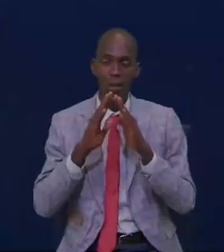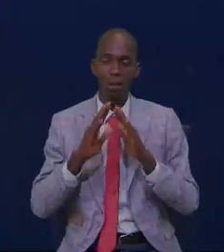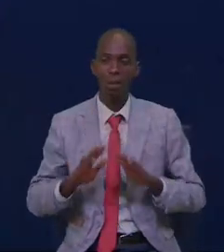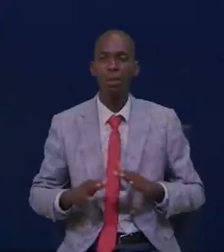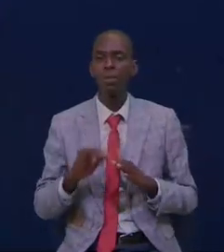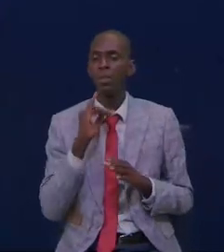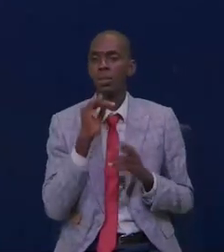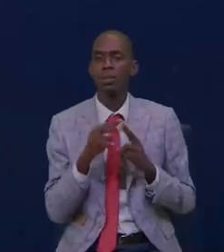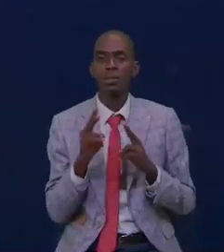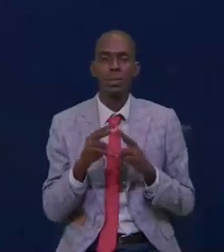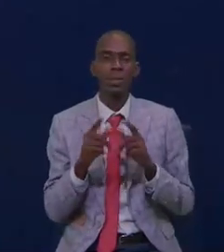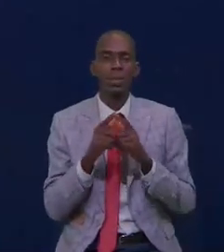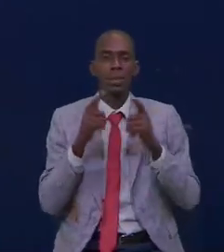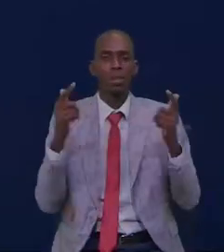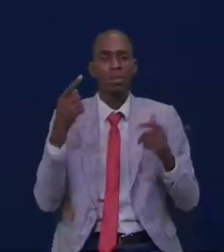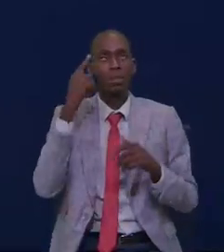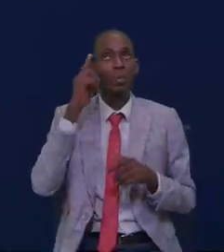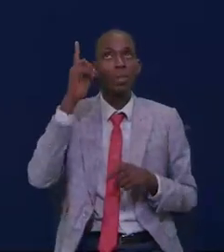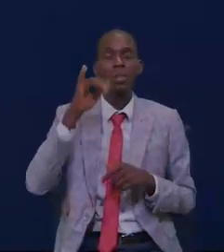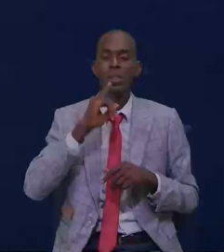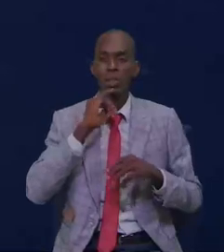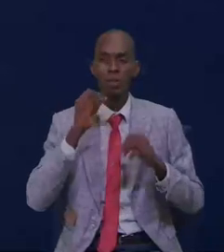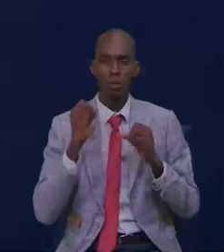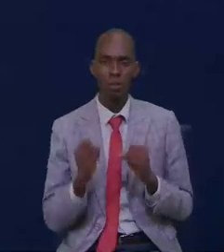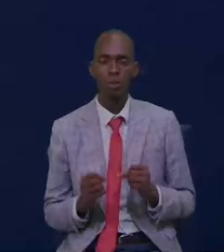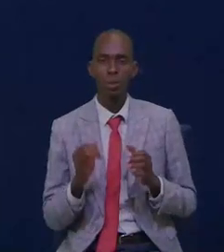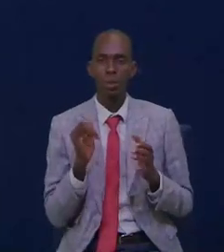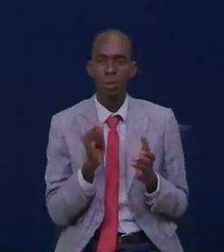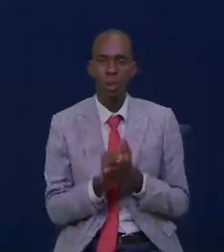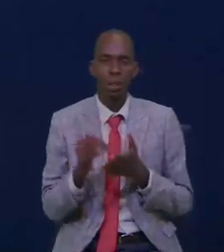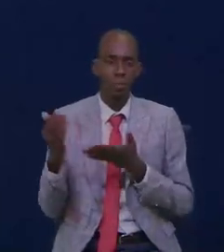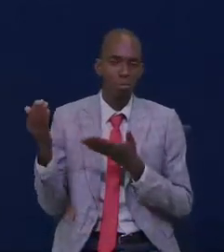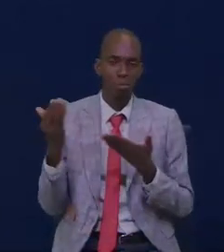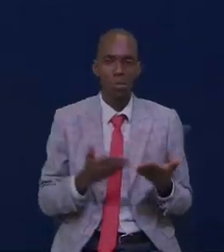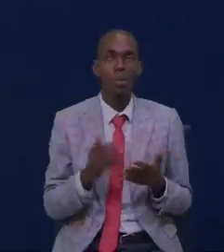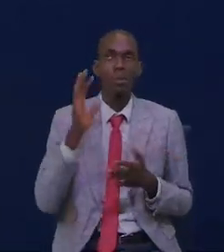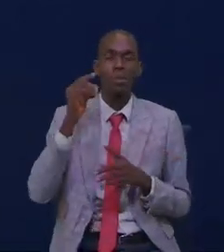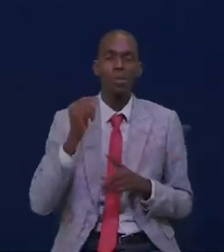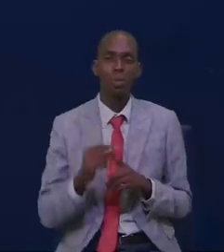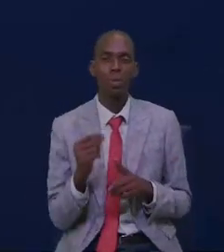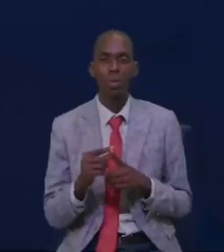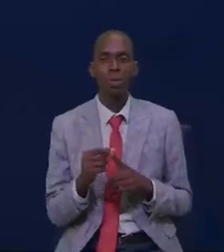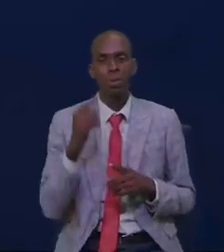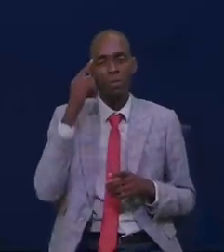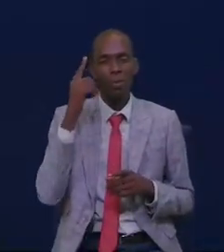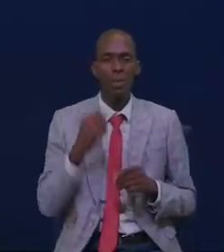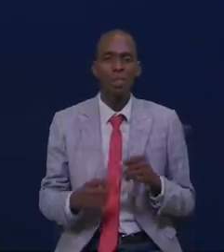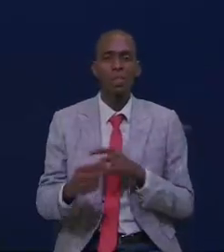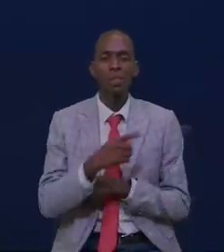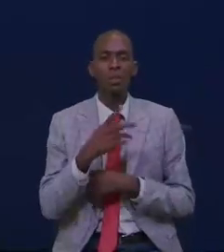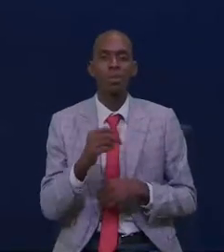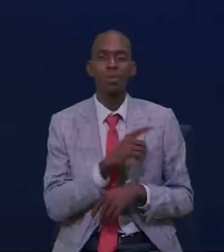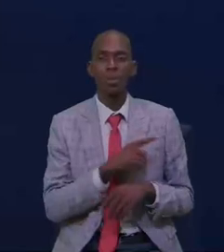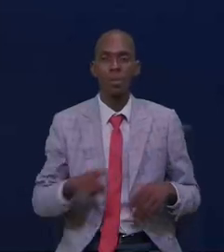immense et l'exécuteur de sa parole est puissant, car le jour de l'Éternel est